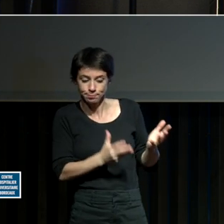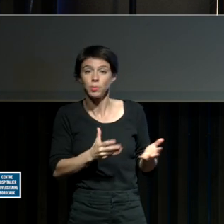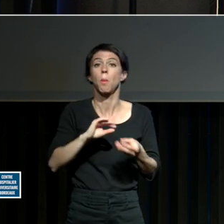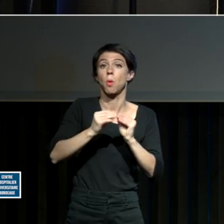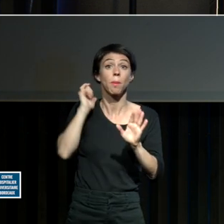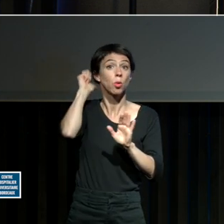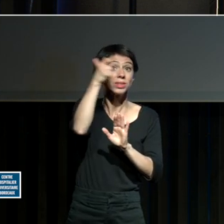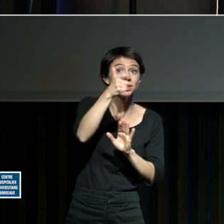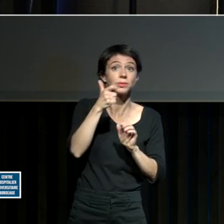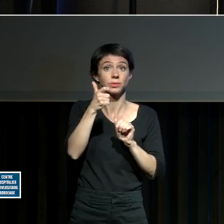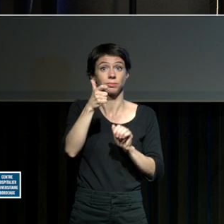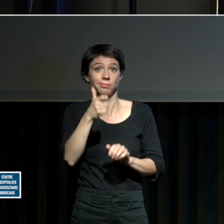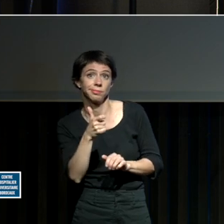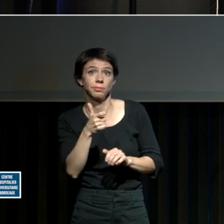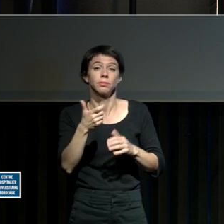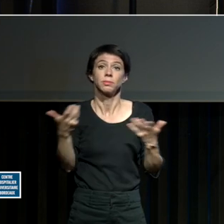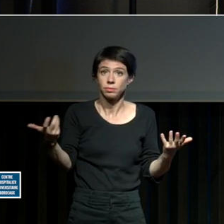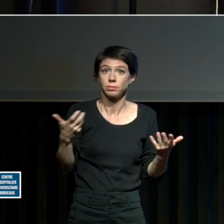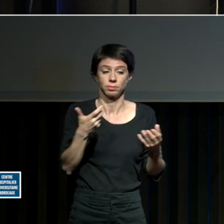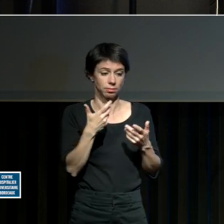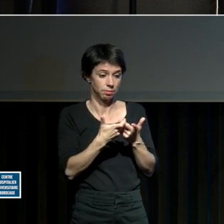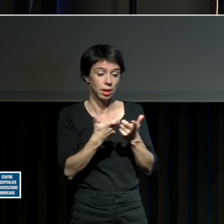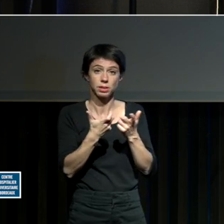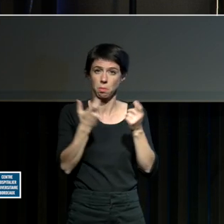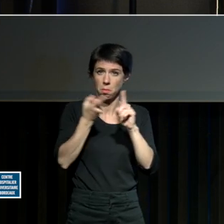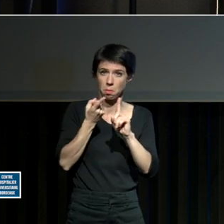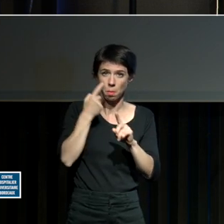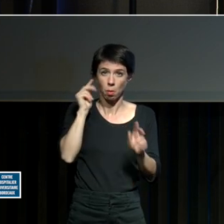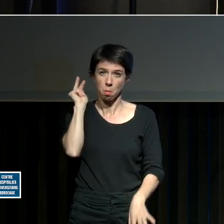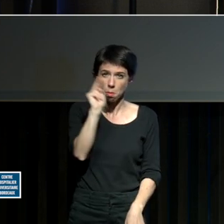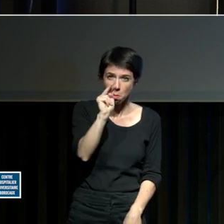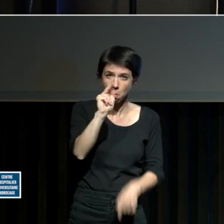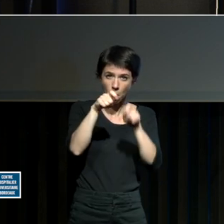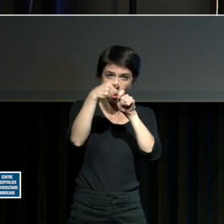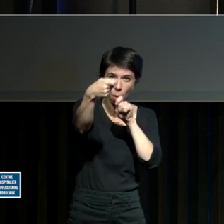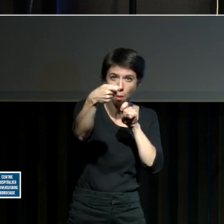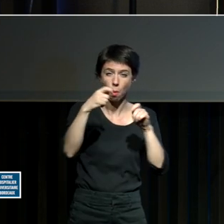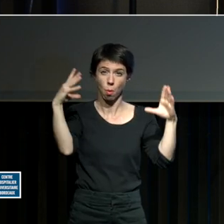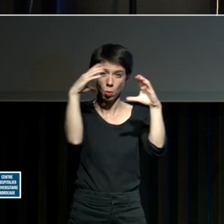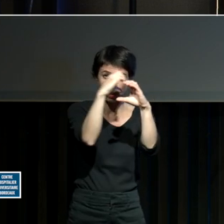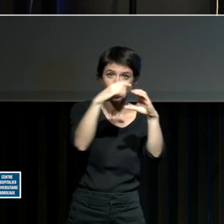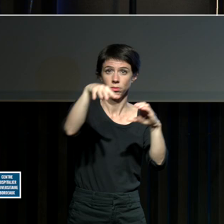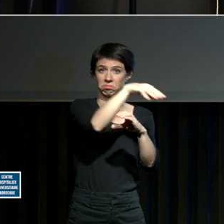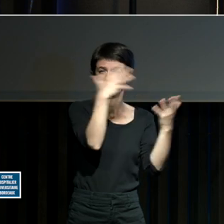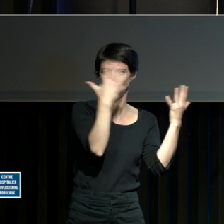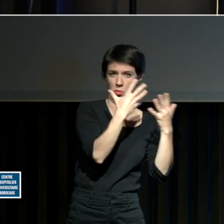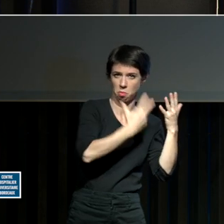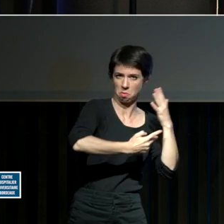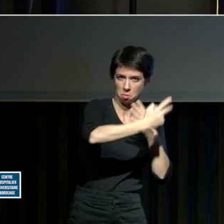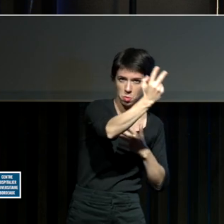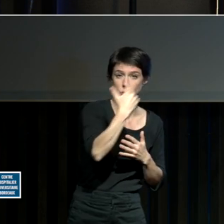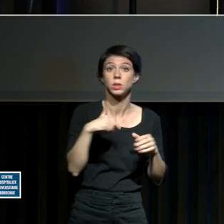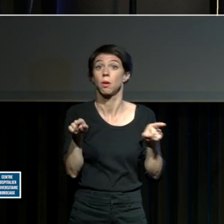un impact sur les capacités de concentration et d'attention, et puis les risques de cyberharcèlement et le